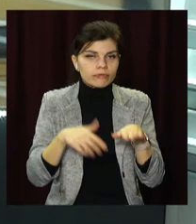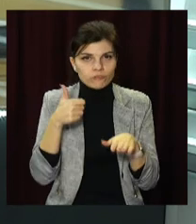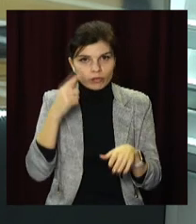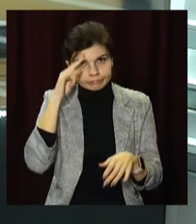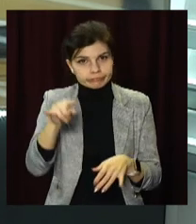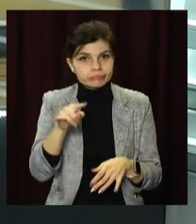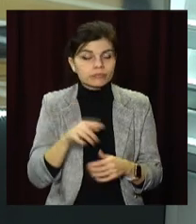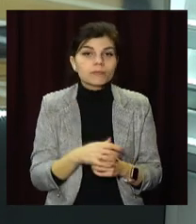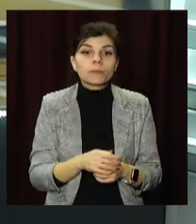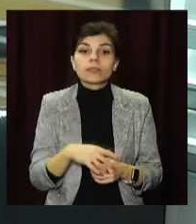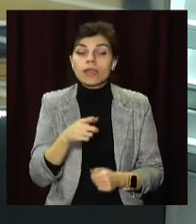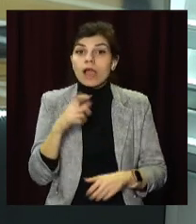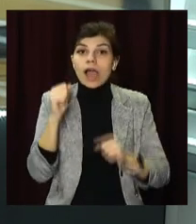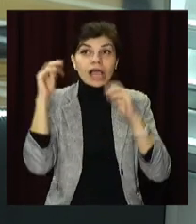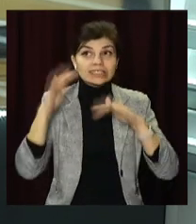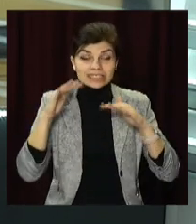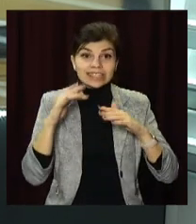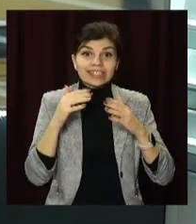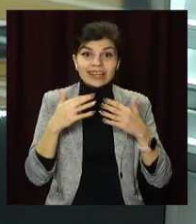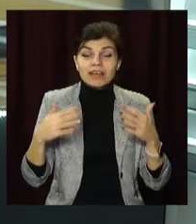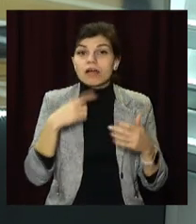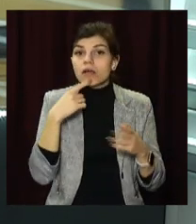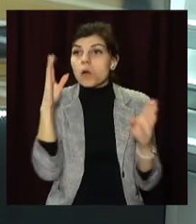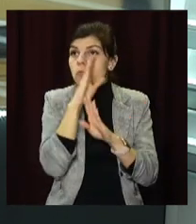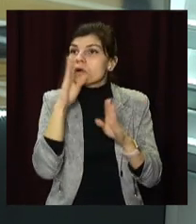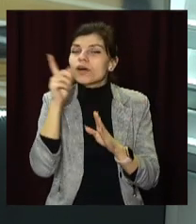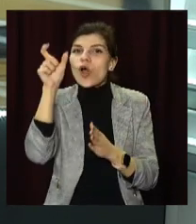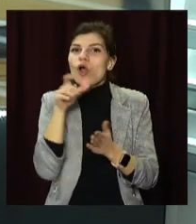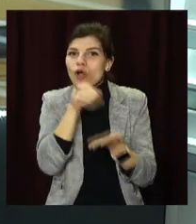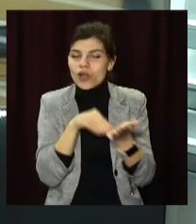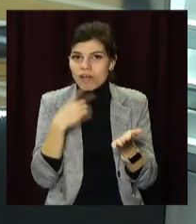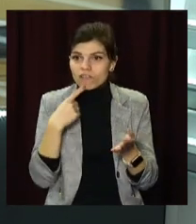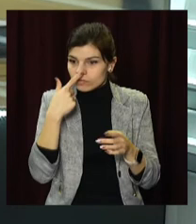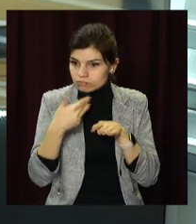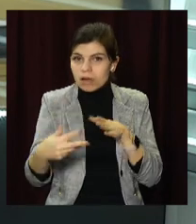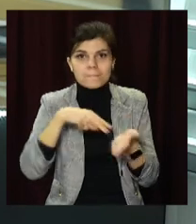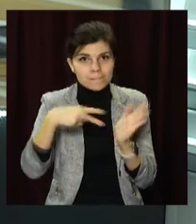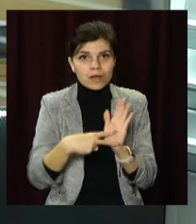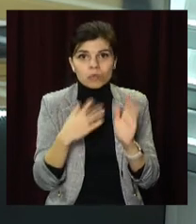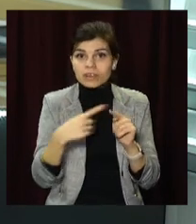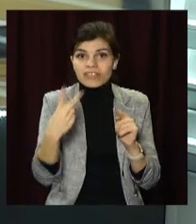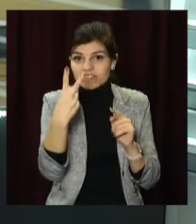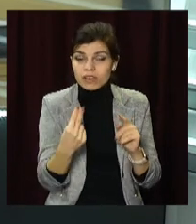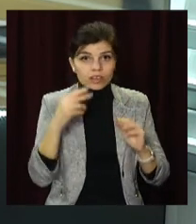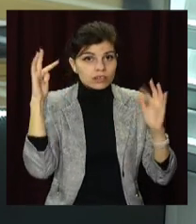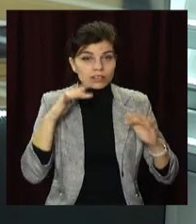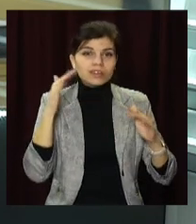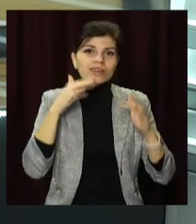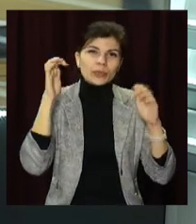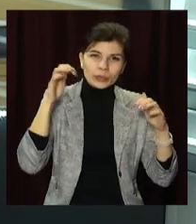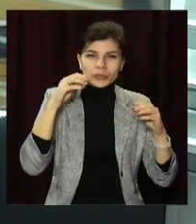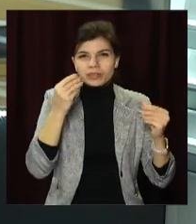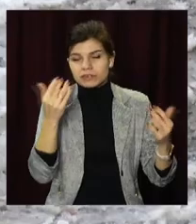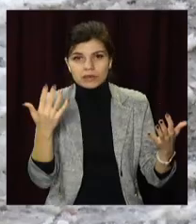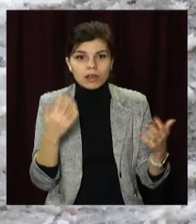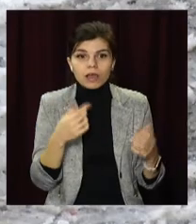сніг та ожили чекати себе не змусять. В обласному гідрометцентрі прогнозують погіршення погодних умов на найближчі два дні. Все через активний